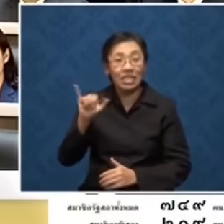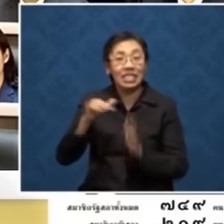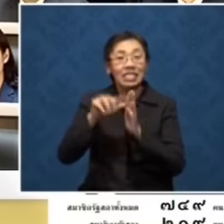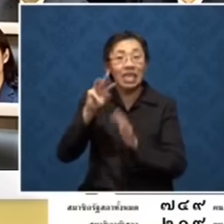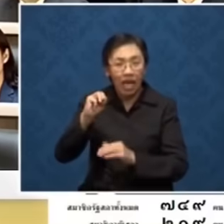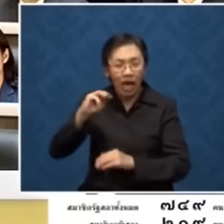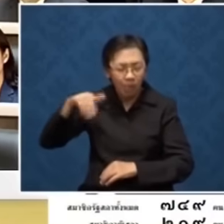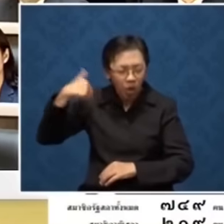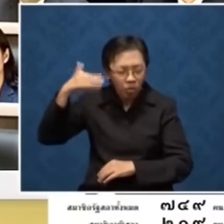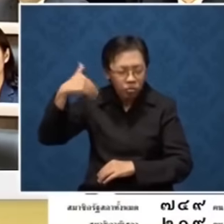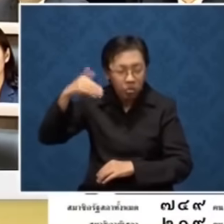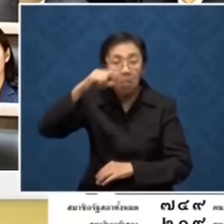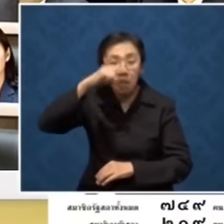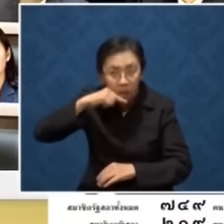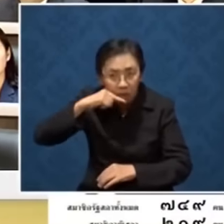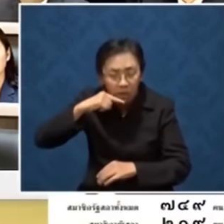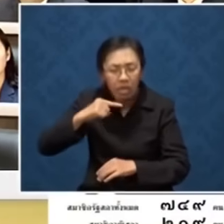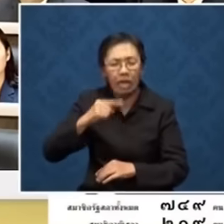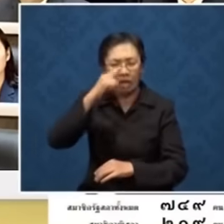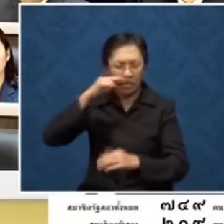ไทยได้เราต้องผ่านมาอย่างไร